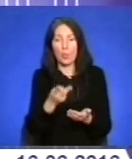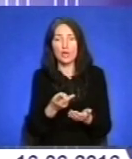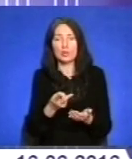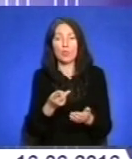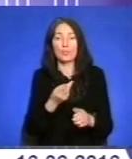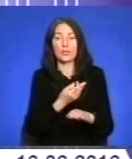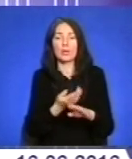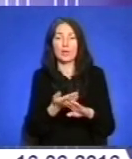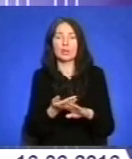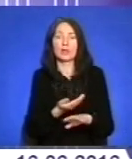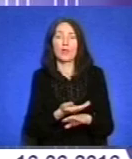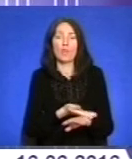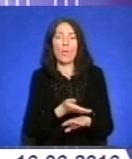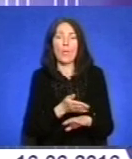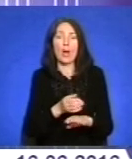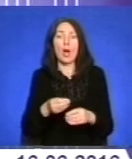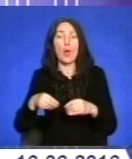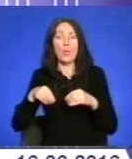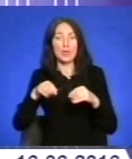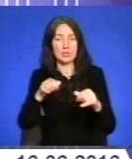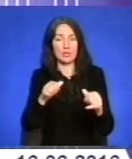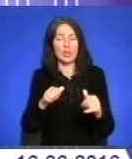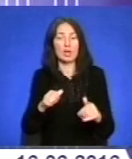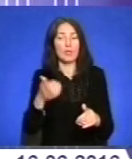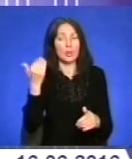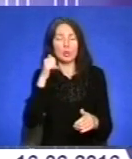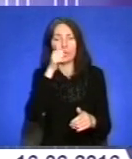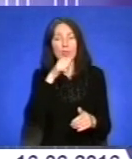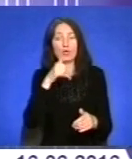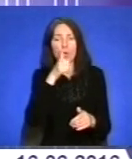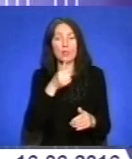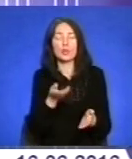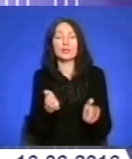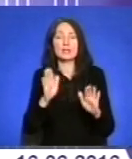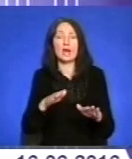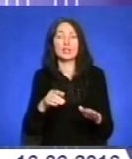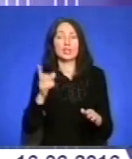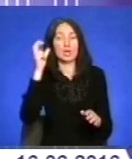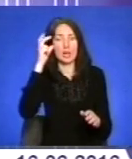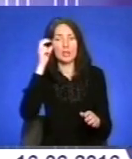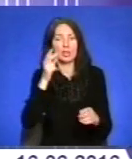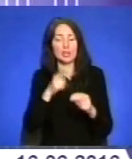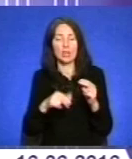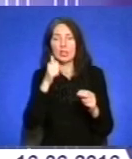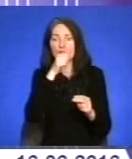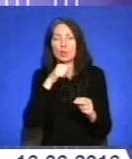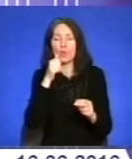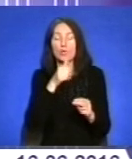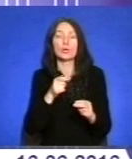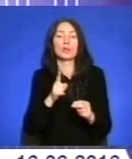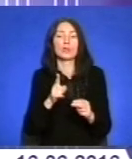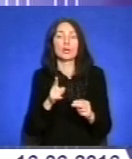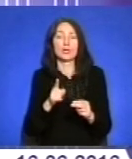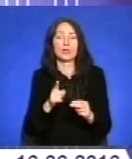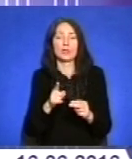площі, порівняно з минулими роками, що залишки продукції на кінець маркетингового року, що плановий врожай по